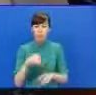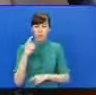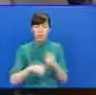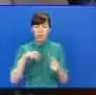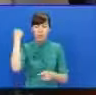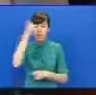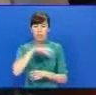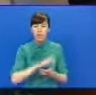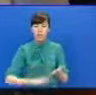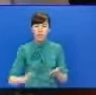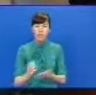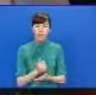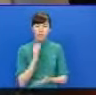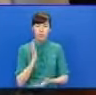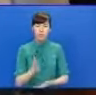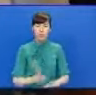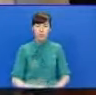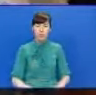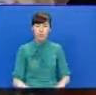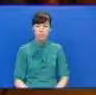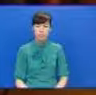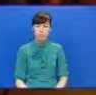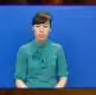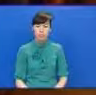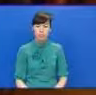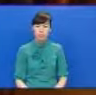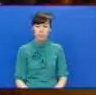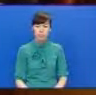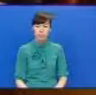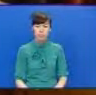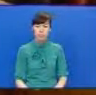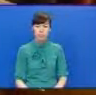жалғасын таппақ. Эльмира Тұрлыбек, Батыр Оразбеков, Бақыт Байларов, оңтүстік ақпарат.